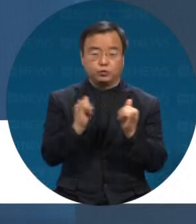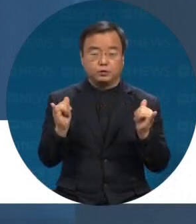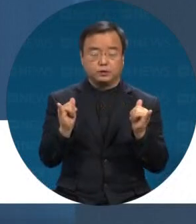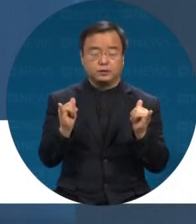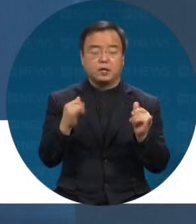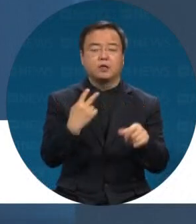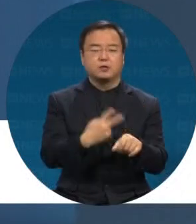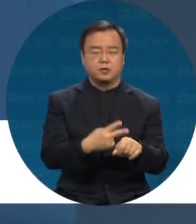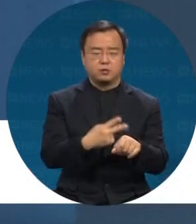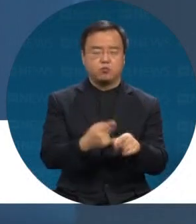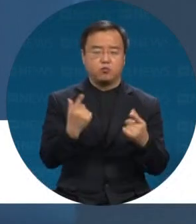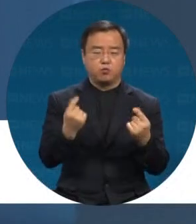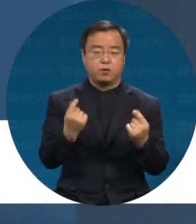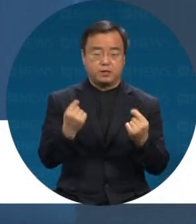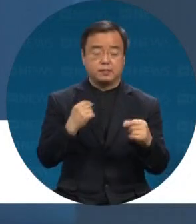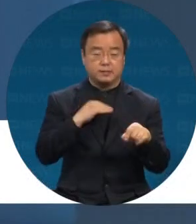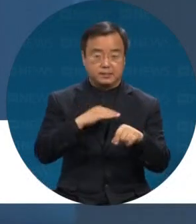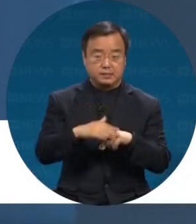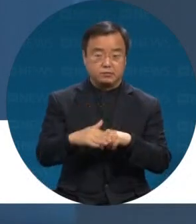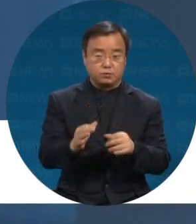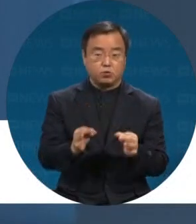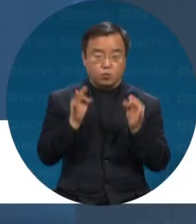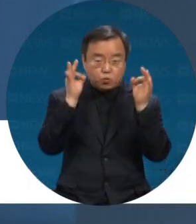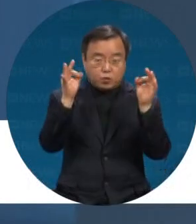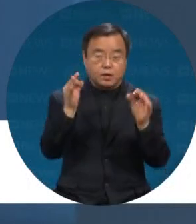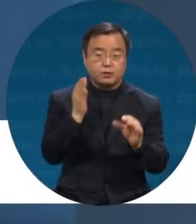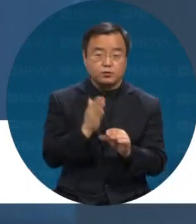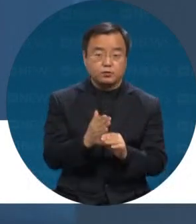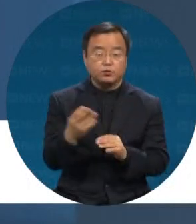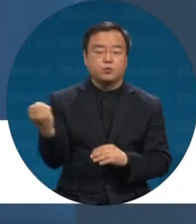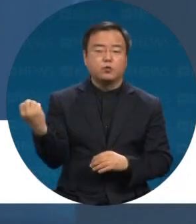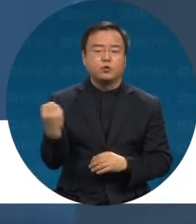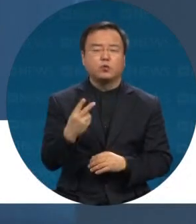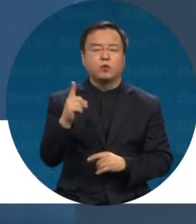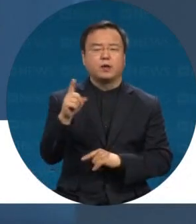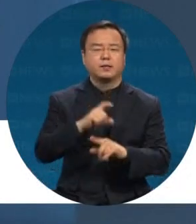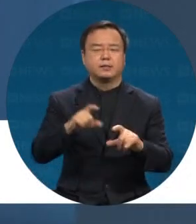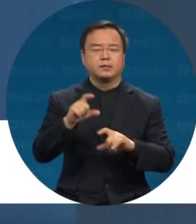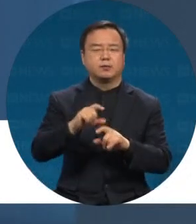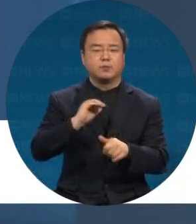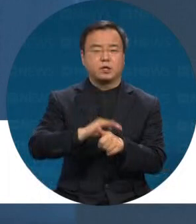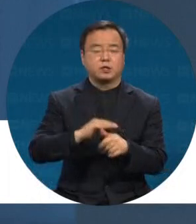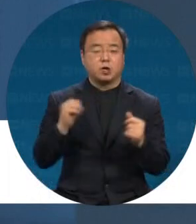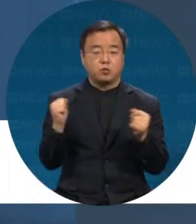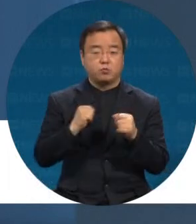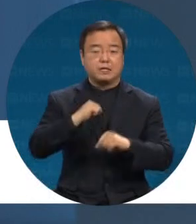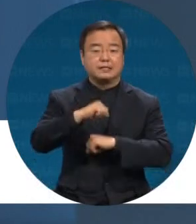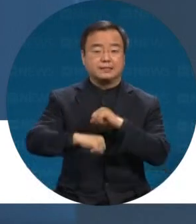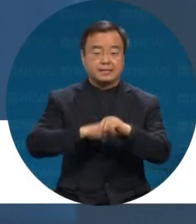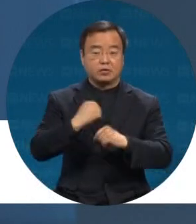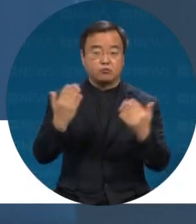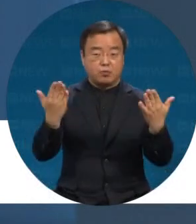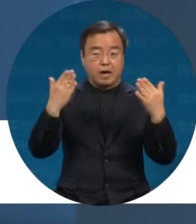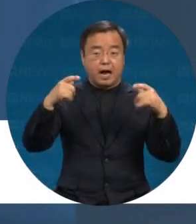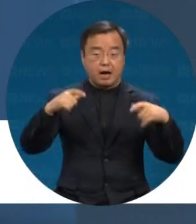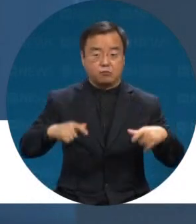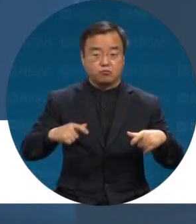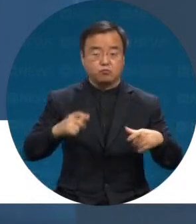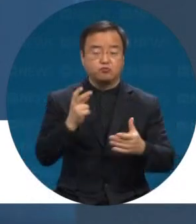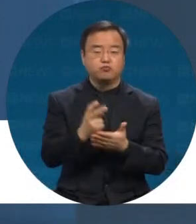그런 방향으로 노력하고 있다는 말씀을 드리고 또 하나 우리 경북에서는 작은 학교 자유학구제를 운영하고 있습니다